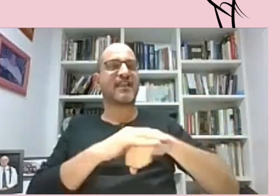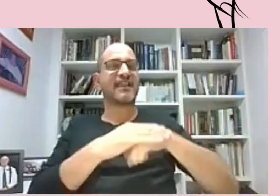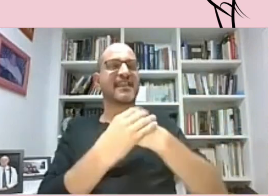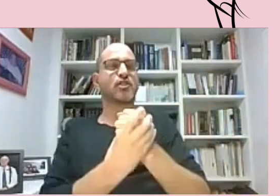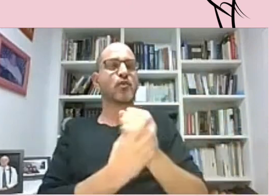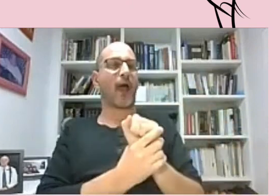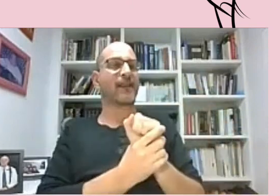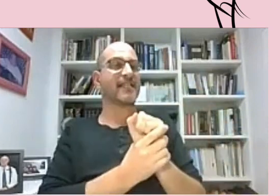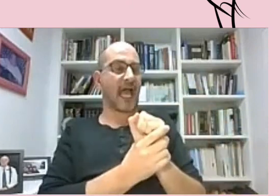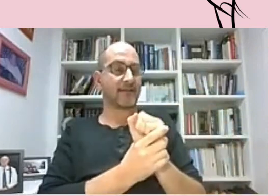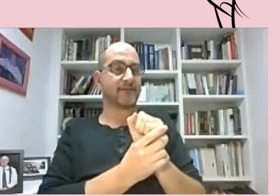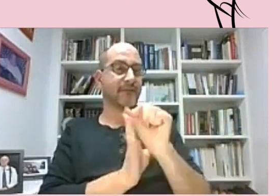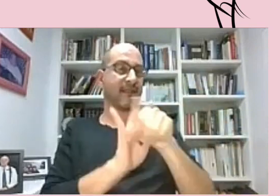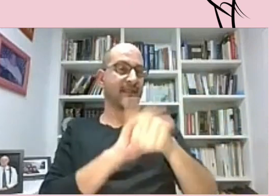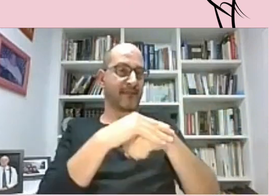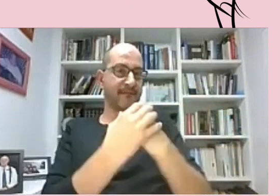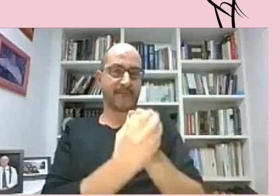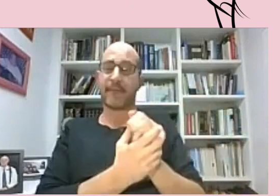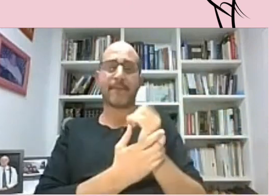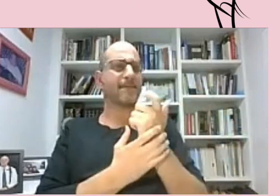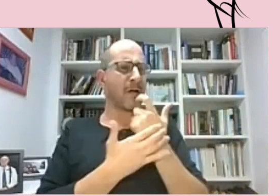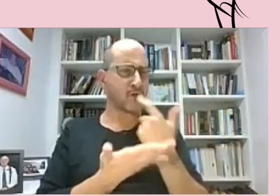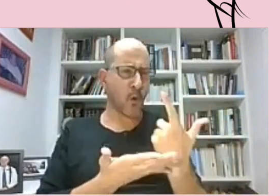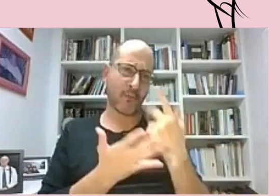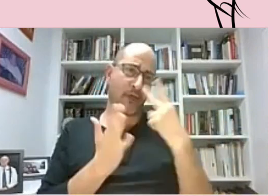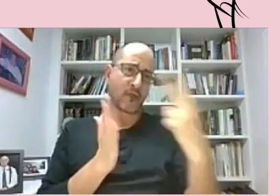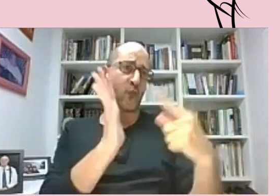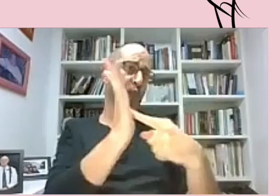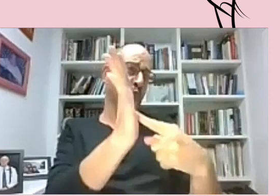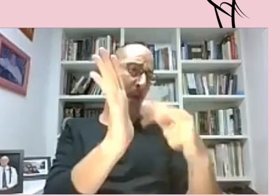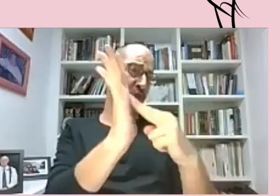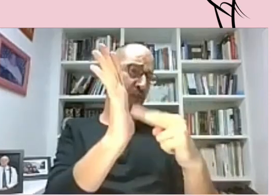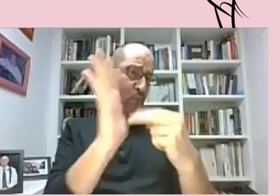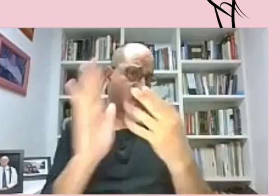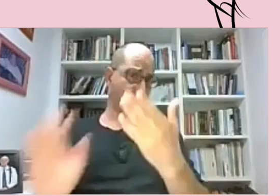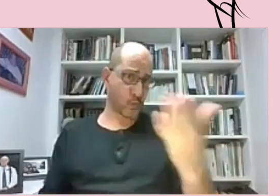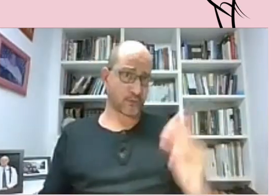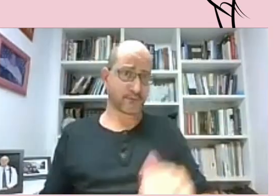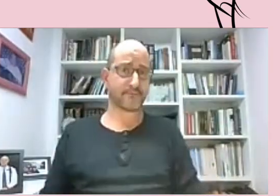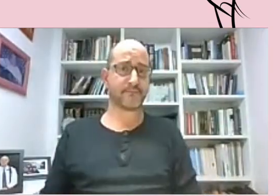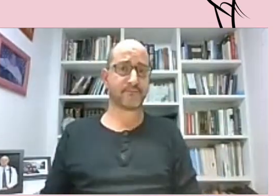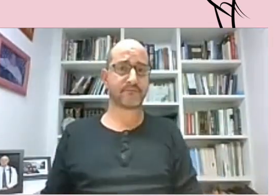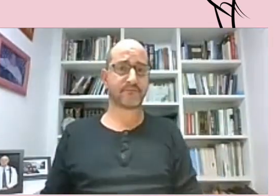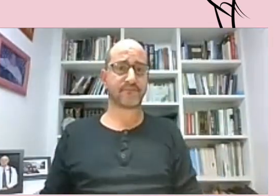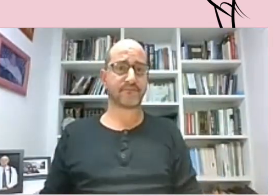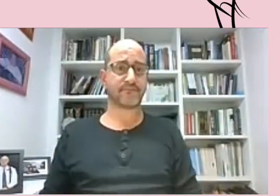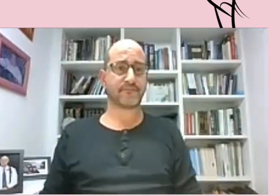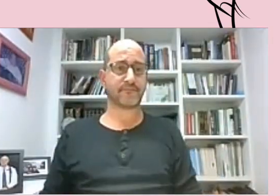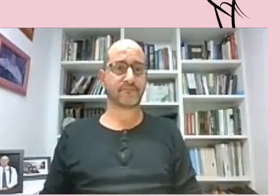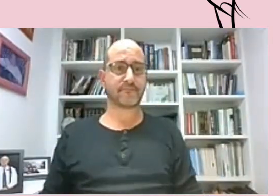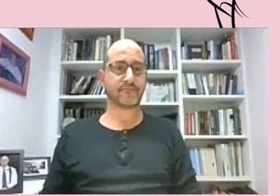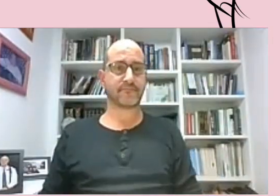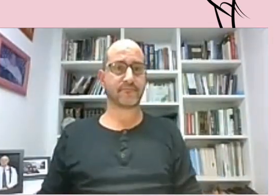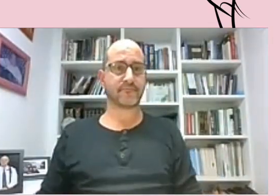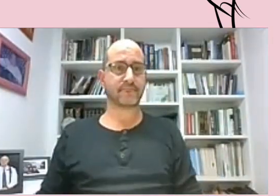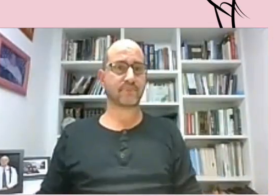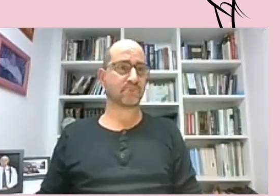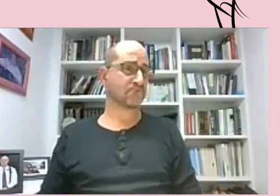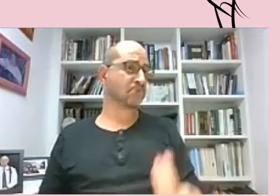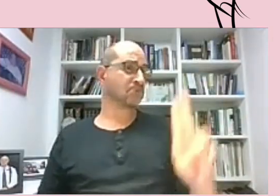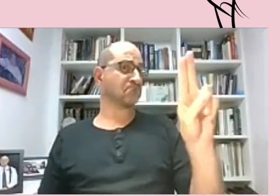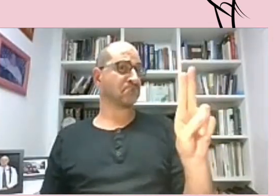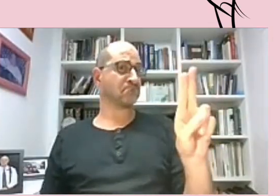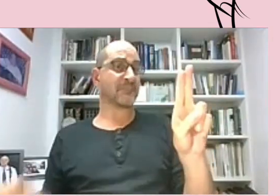אוקיי, אז יש בסימן תצורת יד, מה זאת אומרת? למשל, אפשר לראות בתמונות,